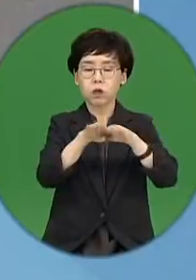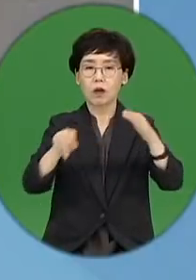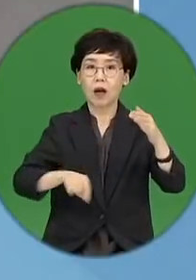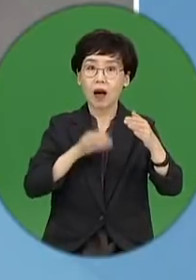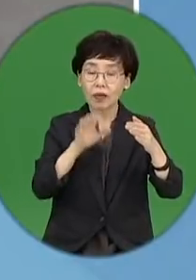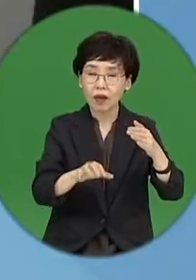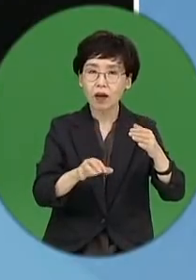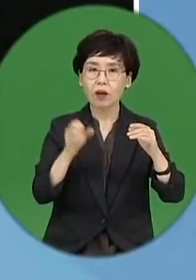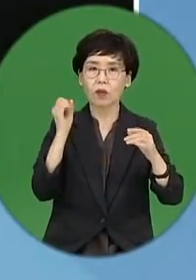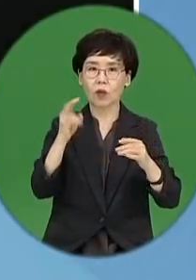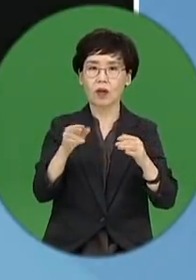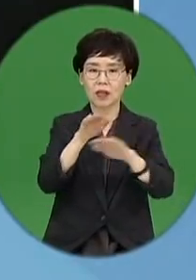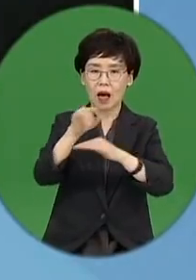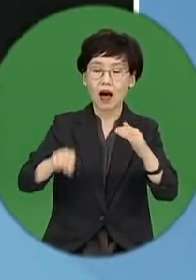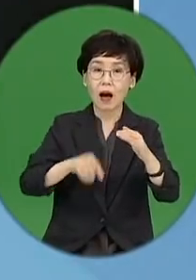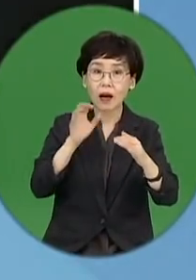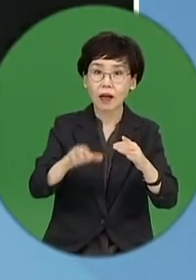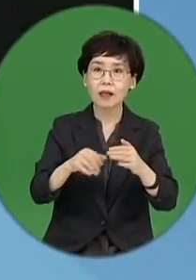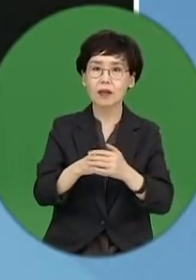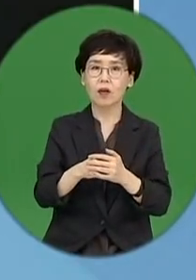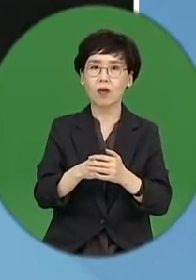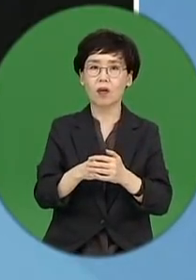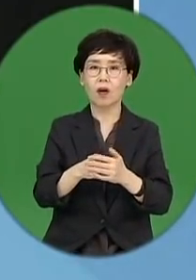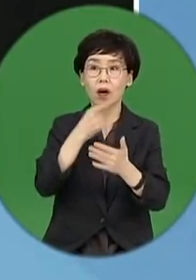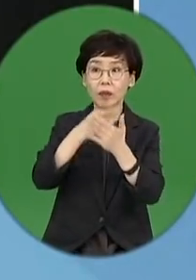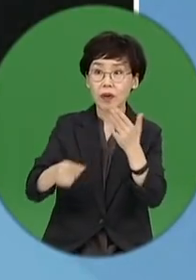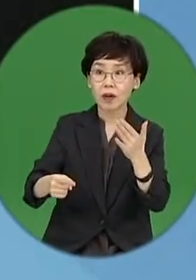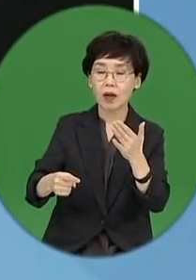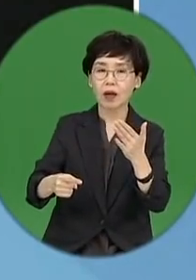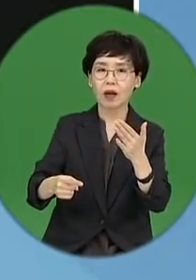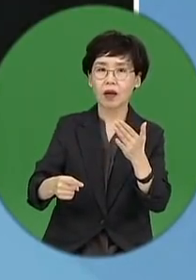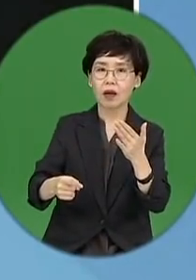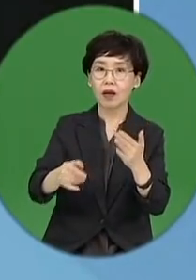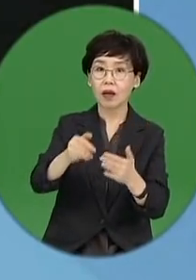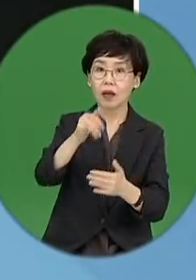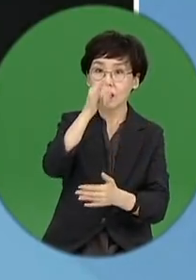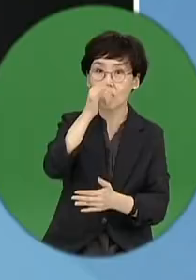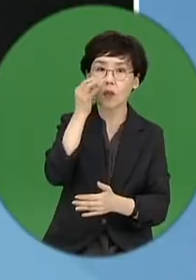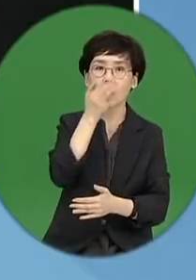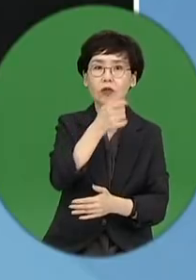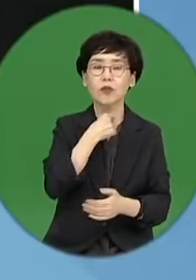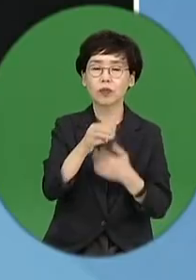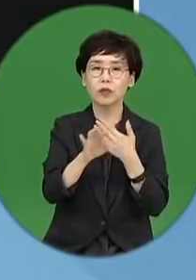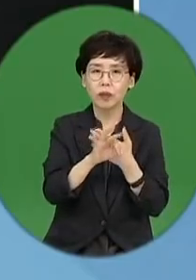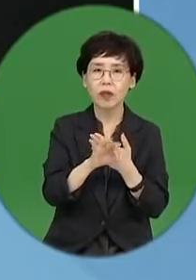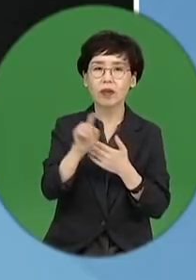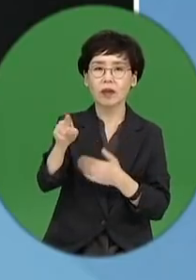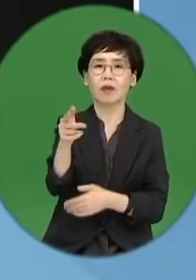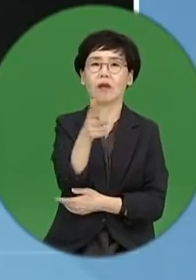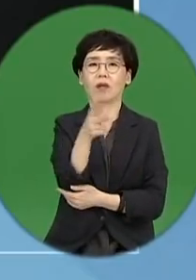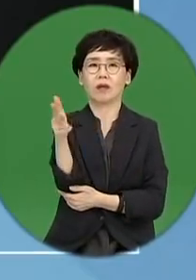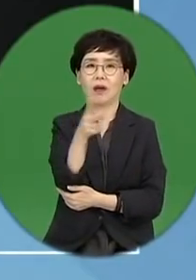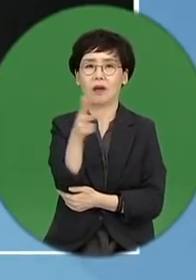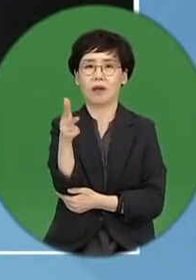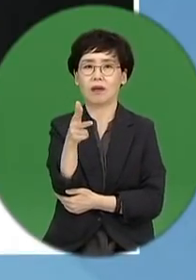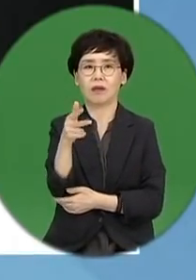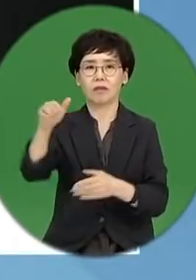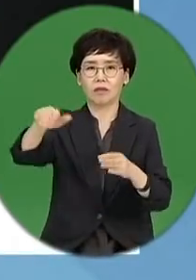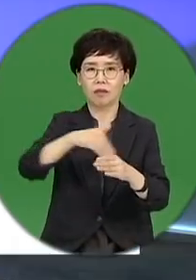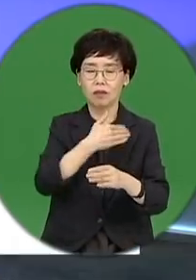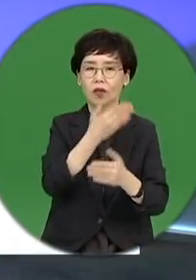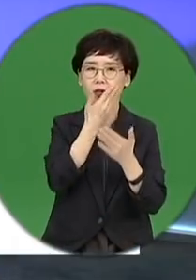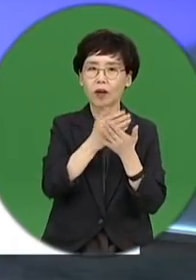피해가 얼마나 큰지를 좀 보여주실 수 있다면 그 영상을 촬영해서 보내주시면 저희가 소중히 사용을 하도록 하겠습니다. 예,